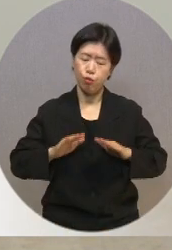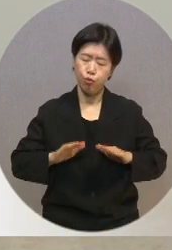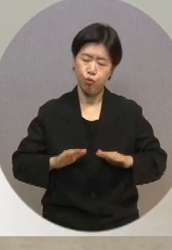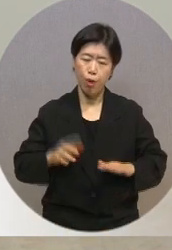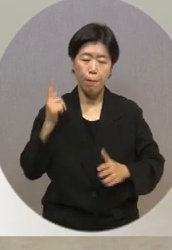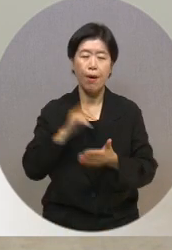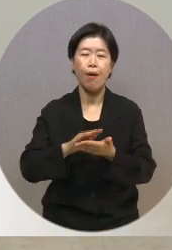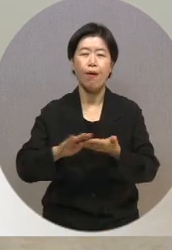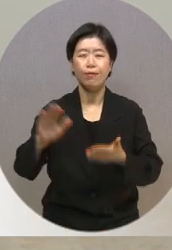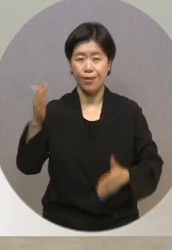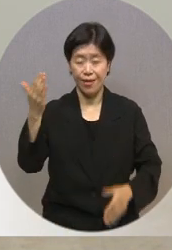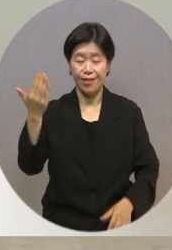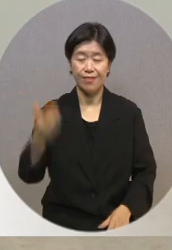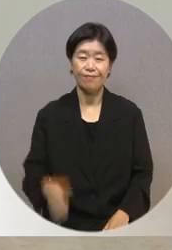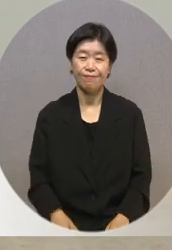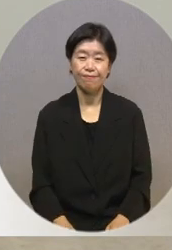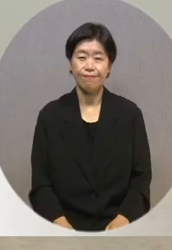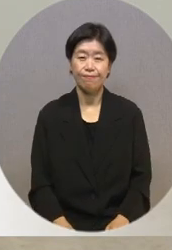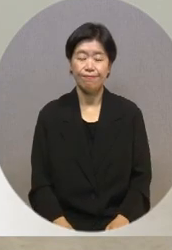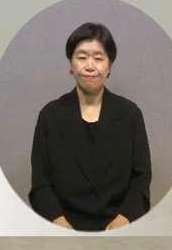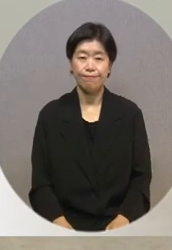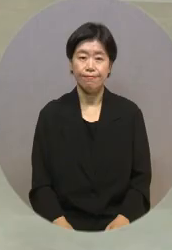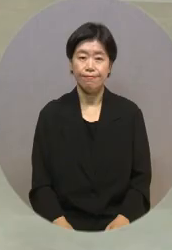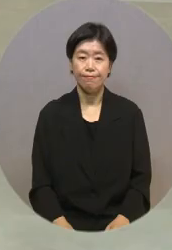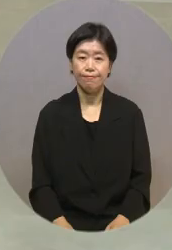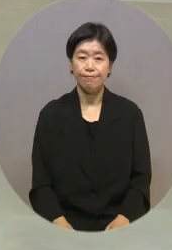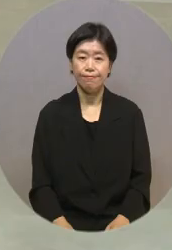평온해지고 잔잔해지고 그렇게 됐어.